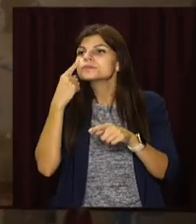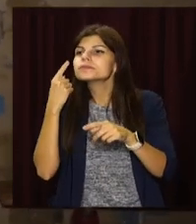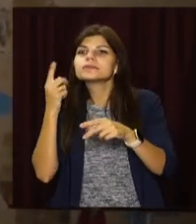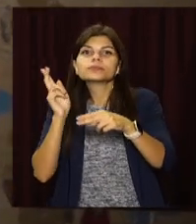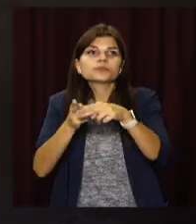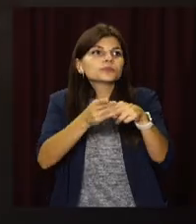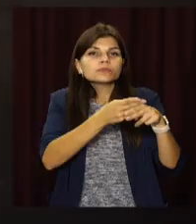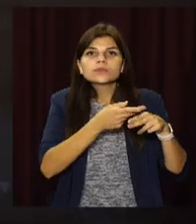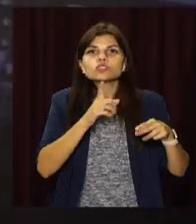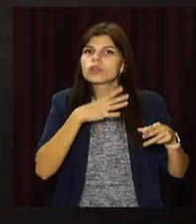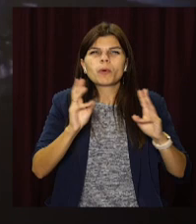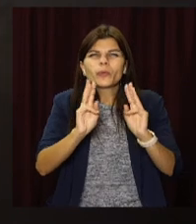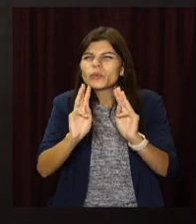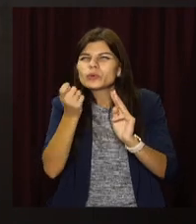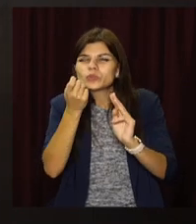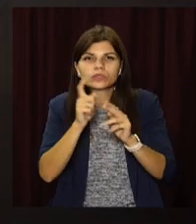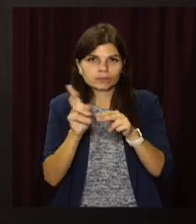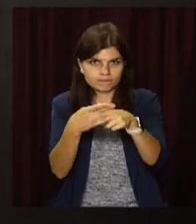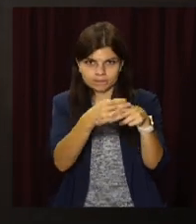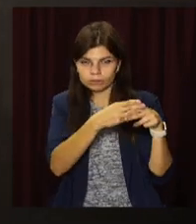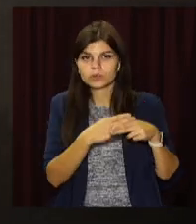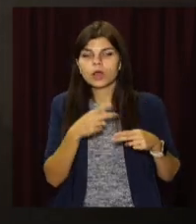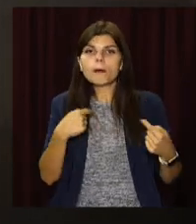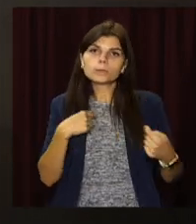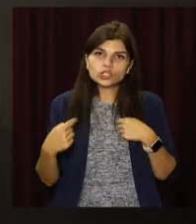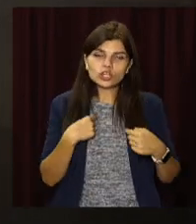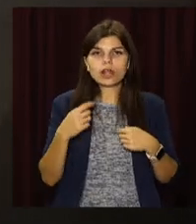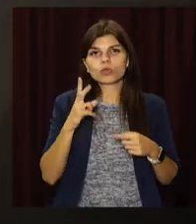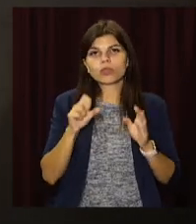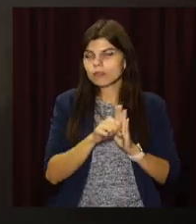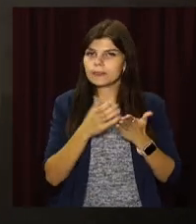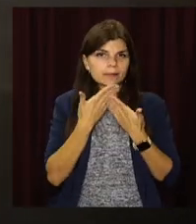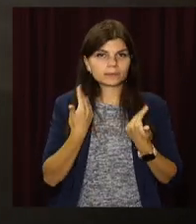всю покрівлю. Загиблих та постраждалих на пожежі не було.